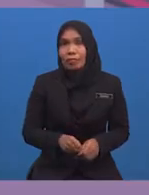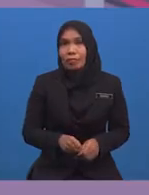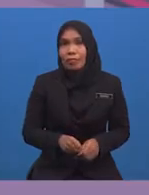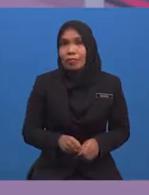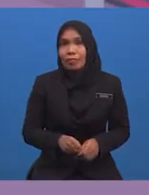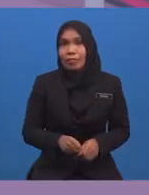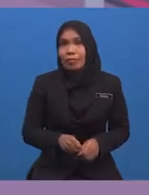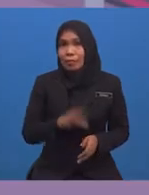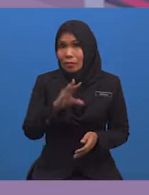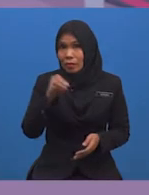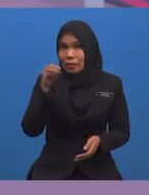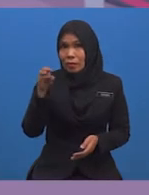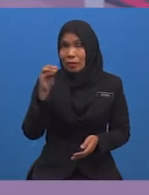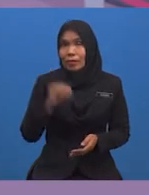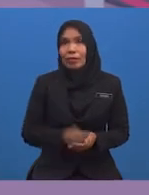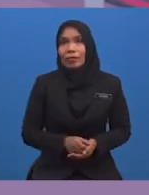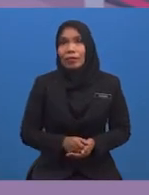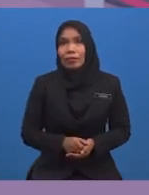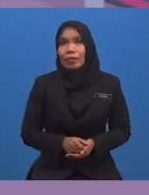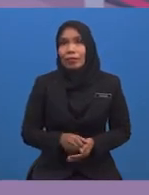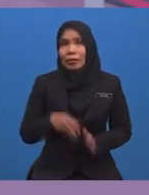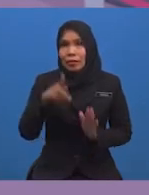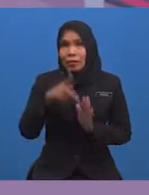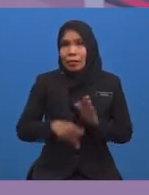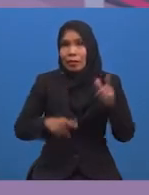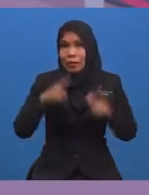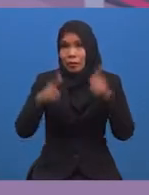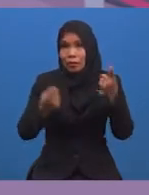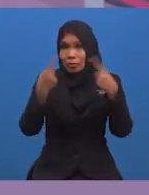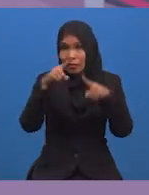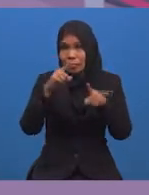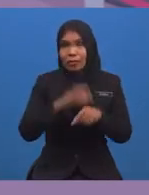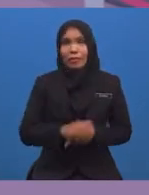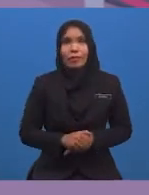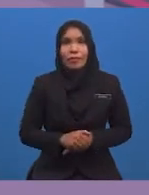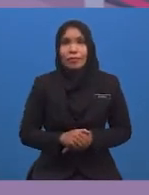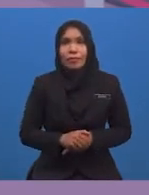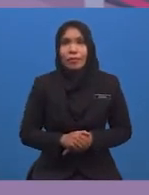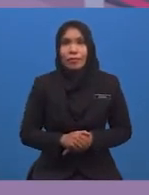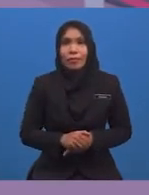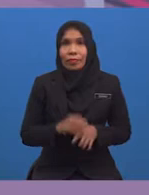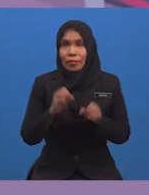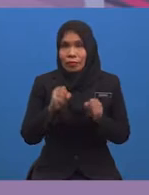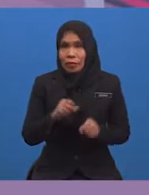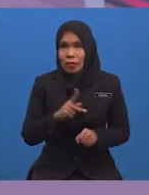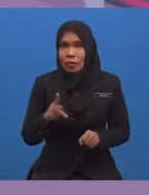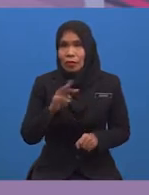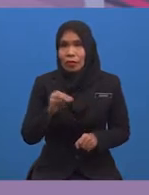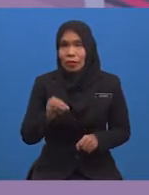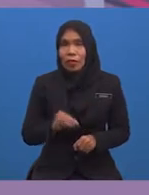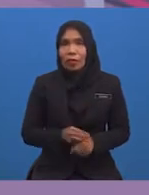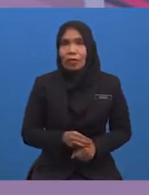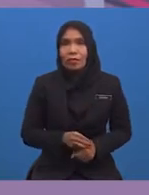Pernahkah murid-murid melancong ke kawasan pinggir laut? Bolehkah murid-murid nyatakan satu